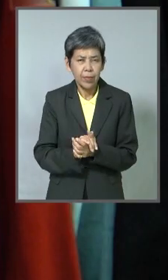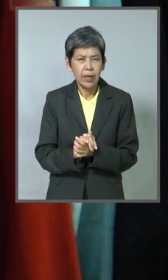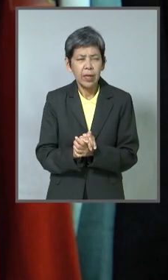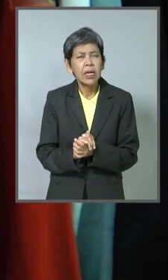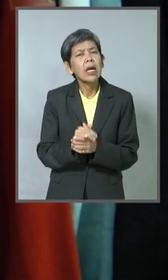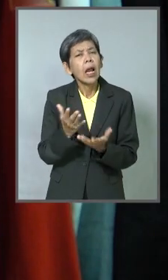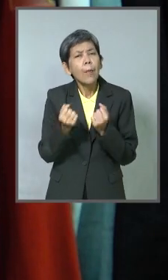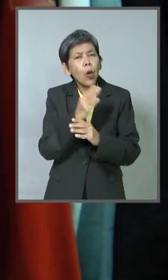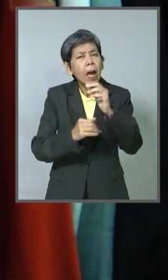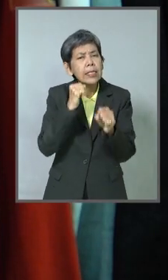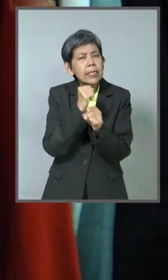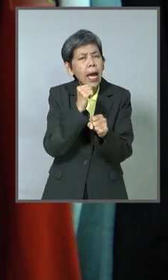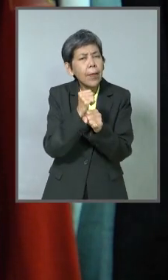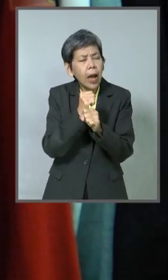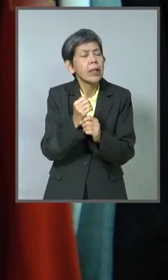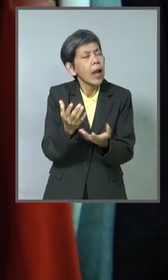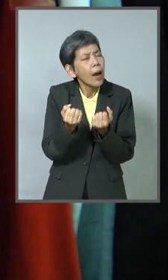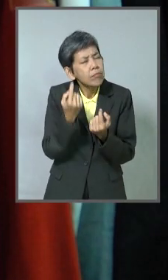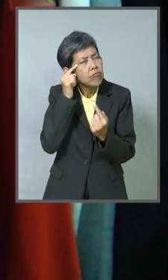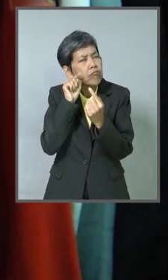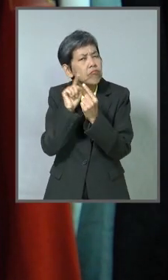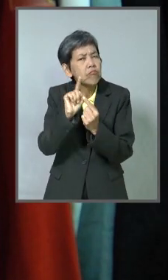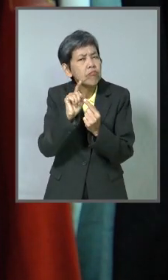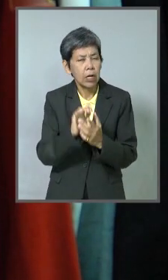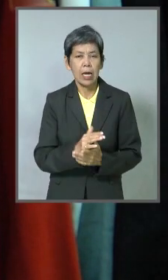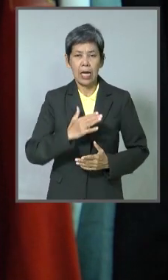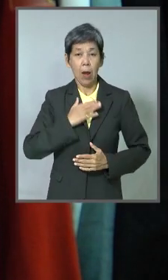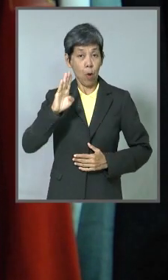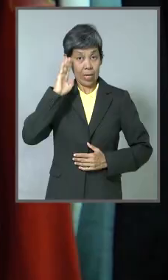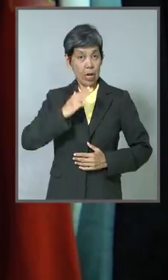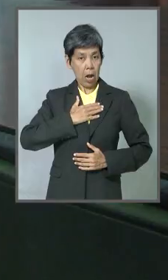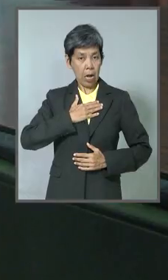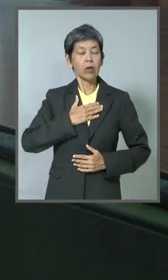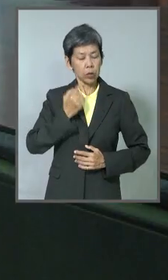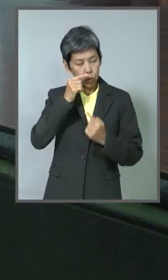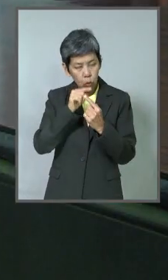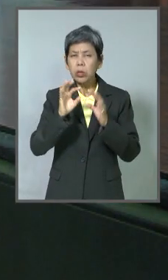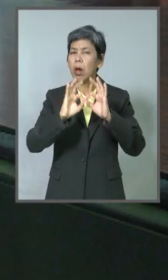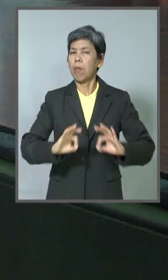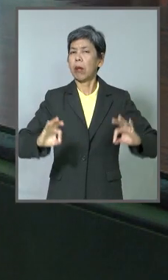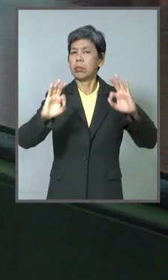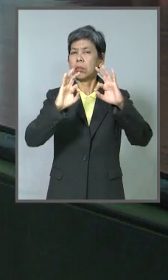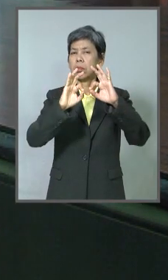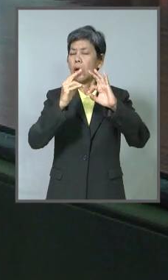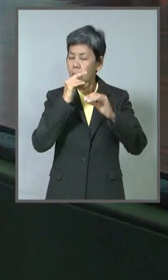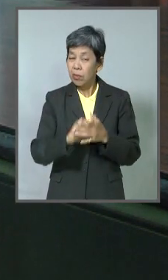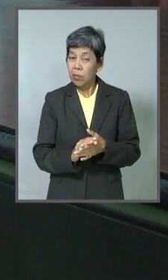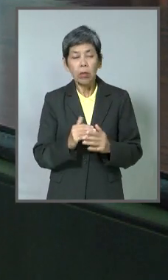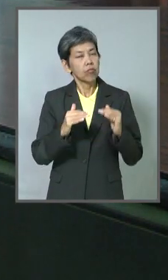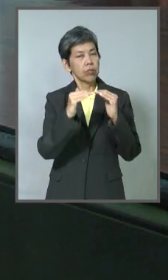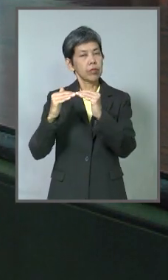ก่อนอื่นเลยค่ะอยากทราบถึงวัตถุประสงค์ของการจ้างงานพนักงานที่เป็นคนพิการของทางบริษัทค่ะ คือบริษัทเนี่ยเล็งเห็นถึงความส